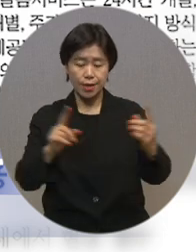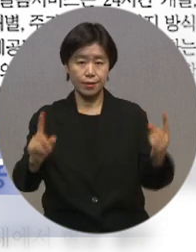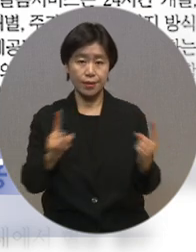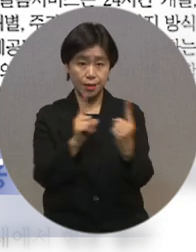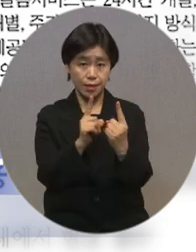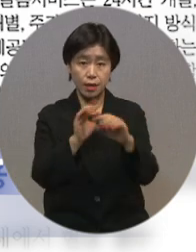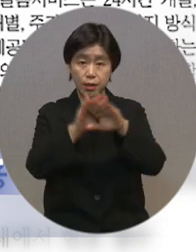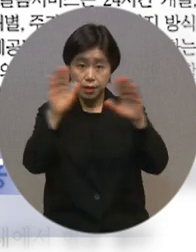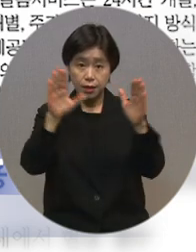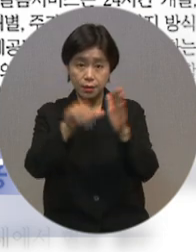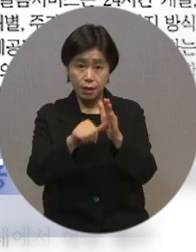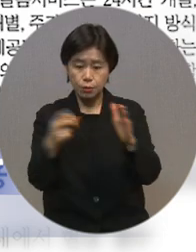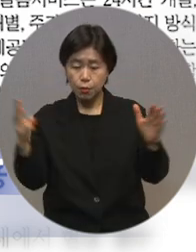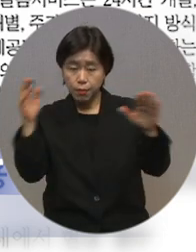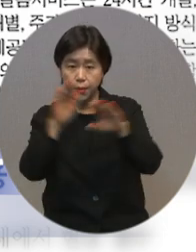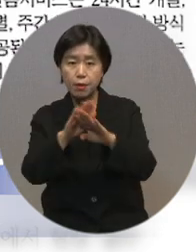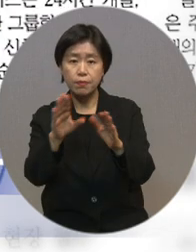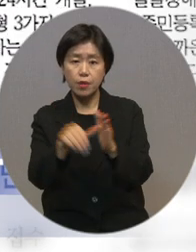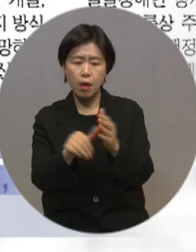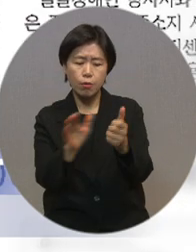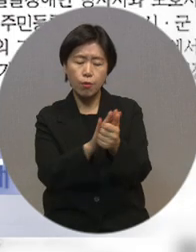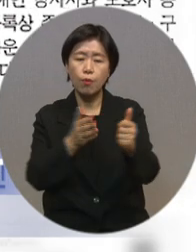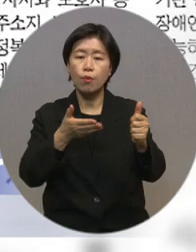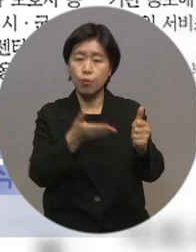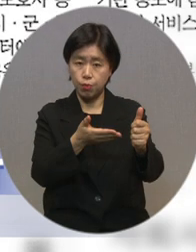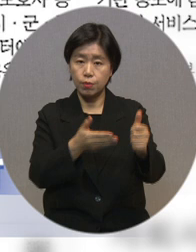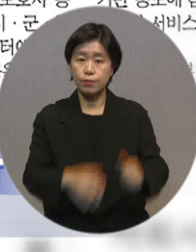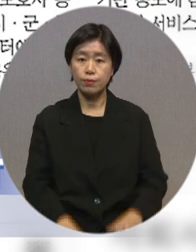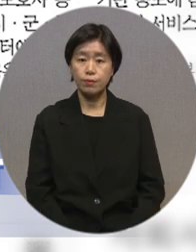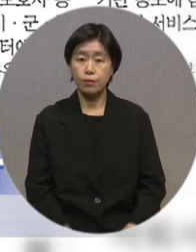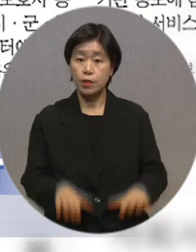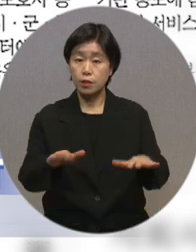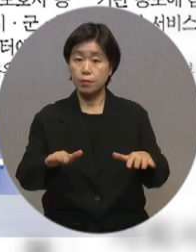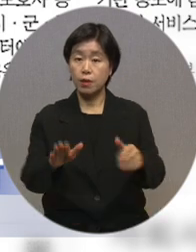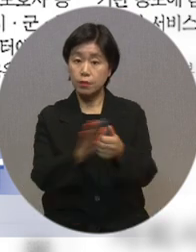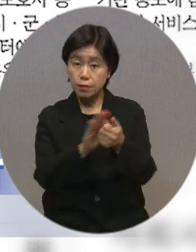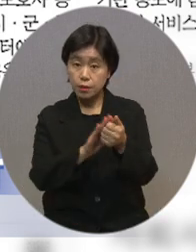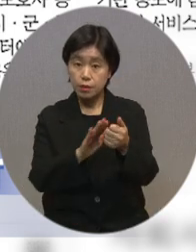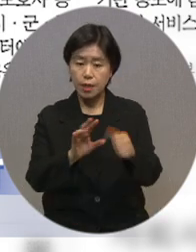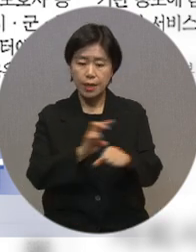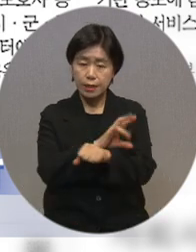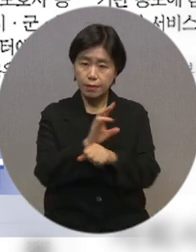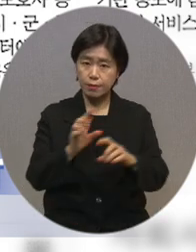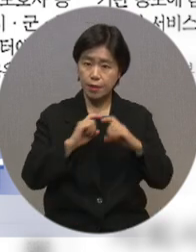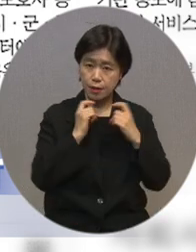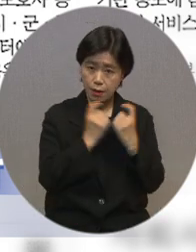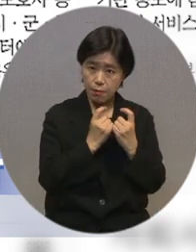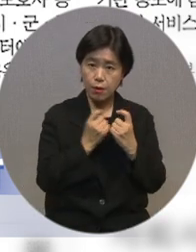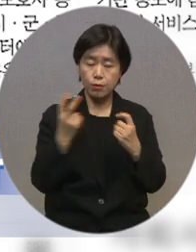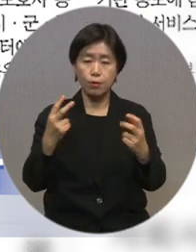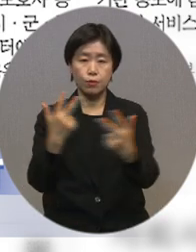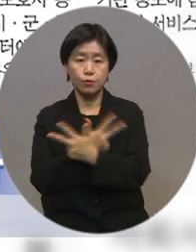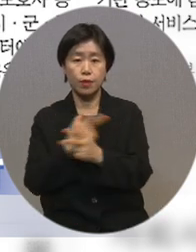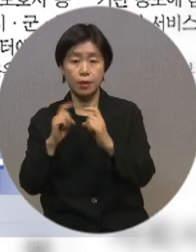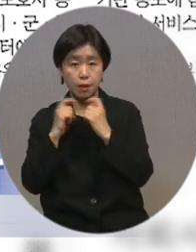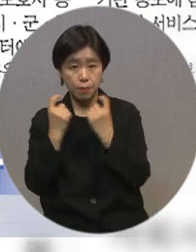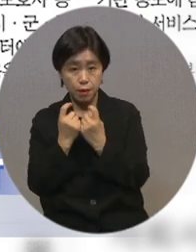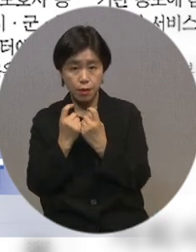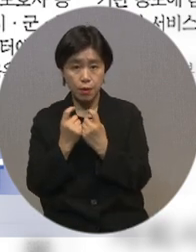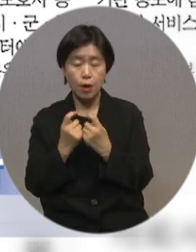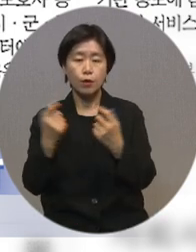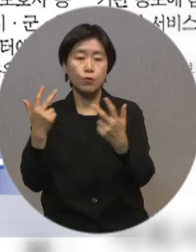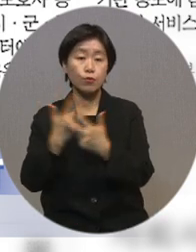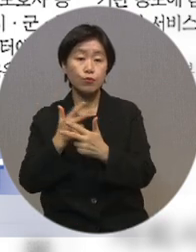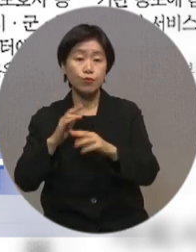또는 야간 돌봄을 제공하는 서비스인데요 이번 서비스는 24시간 개별 주관 주관 그룹형